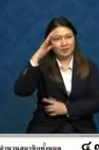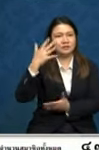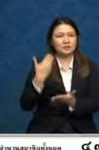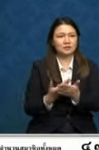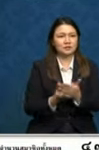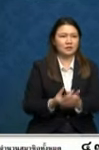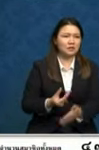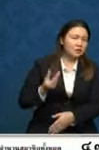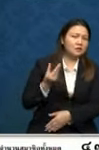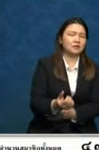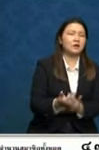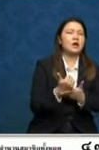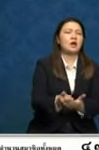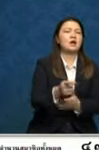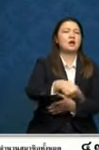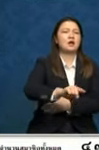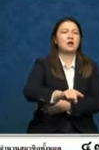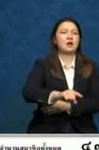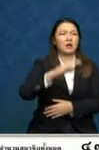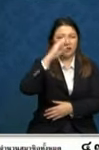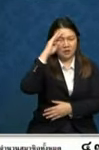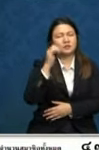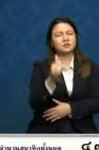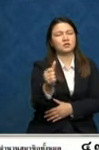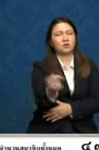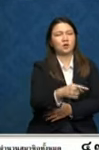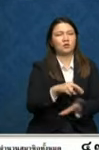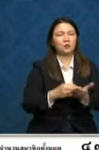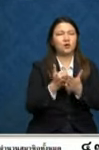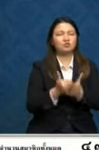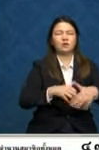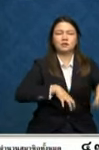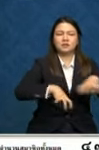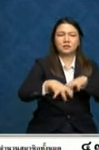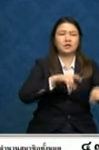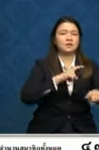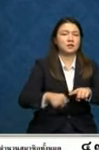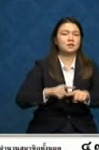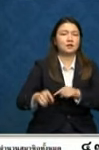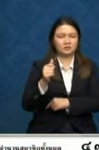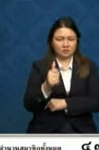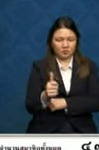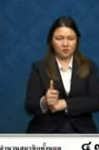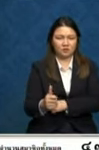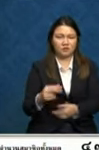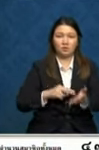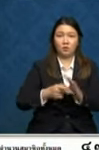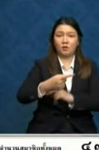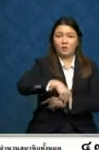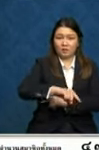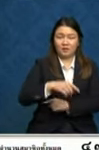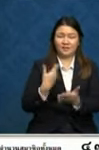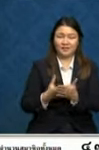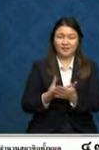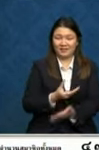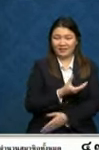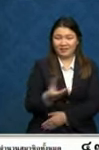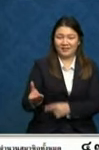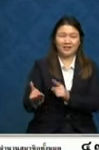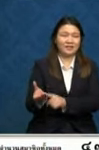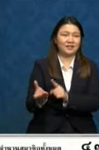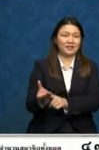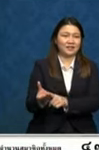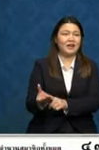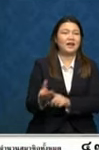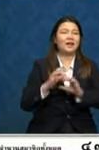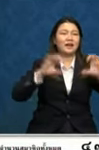นนี้โยกกลับไปให้กับข้าราชการทหารเอาไปบริหารจัดการเงินที่จะต้องจ่ายให้กับข้าราชการพลเ